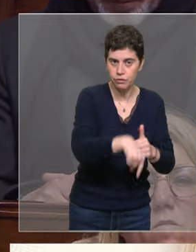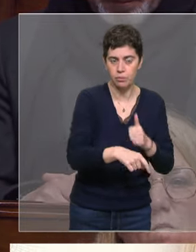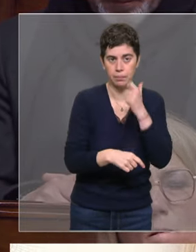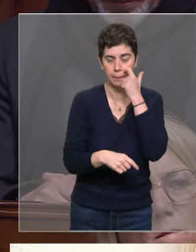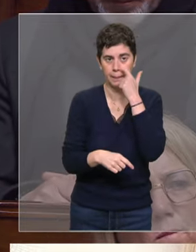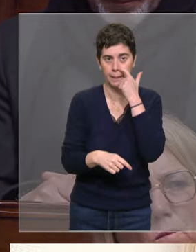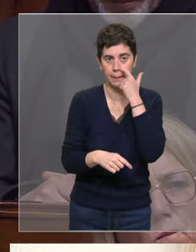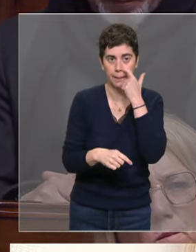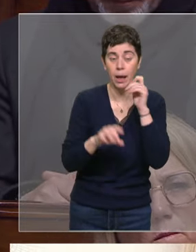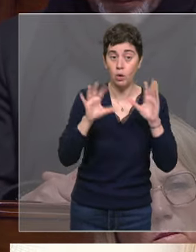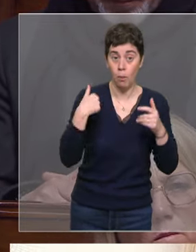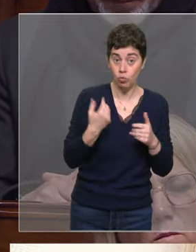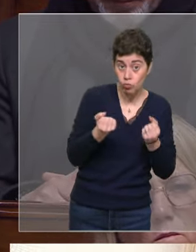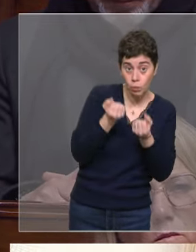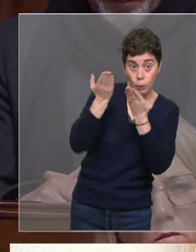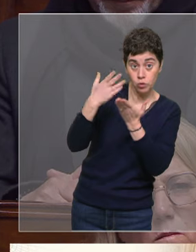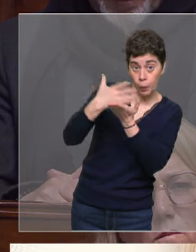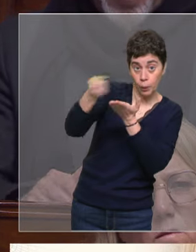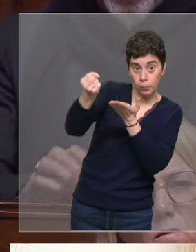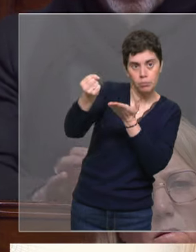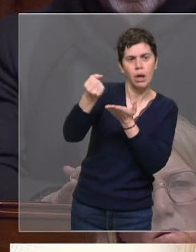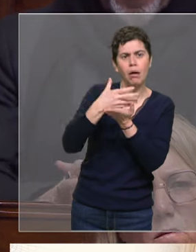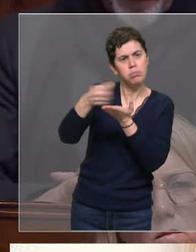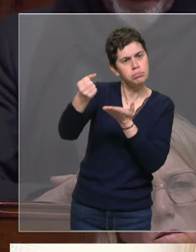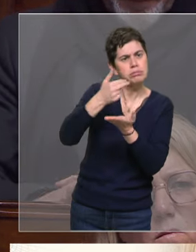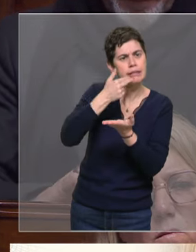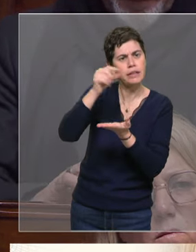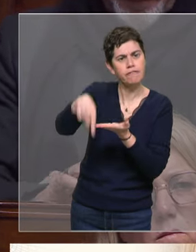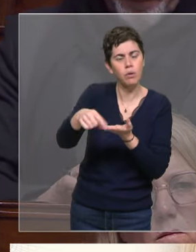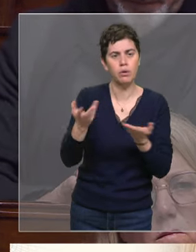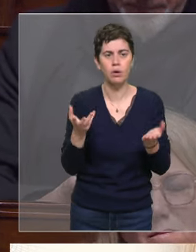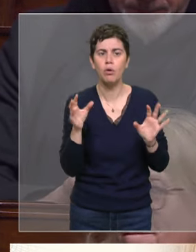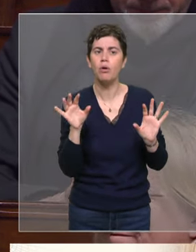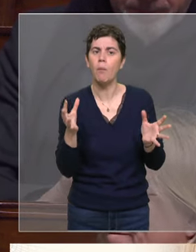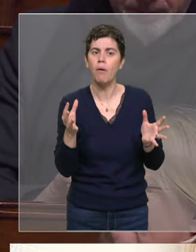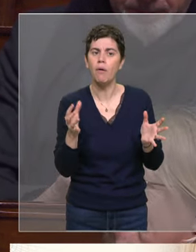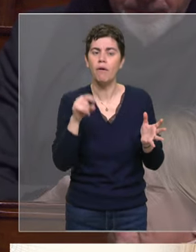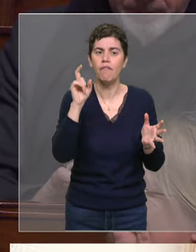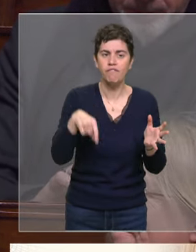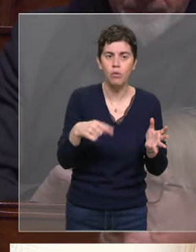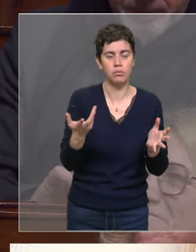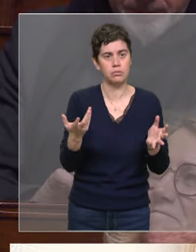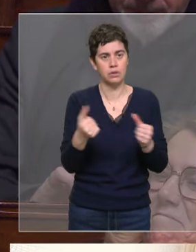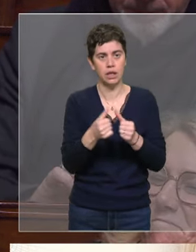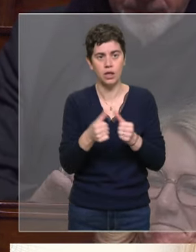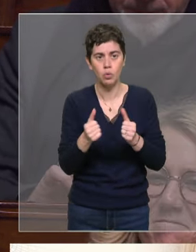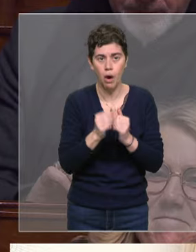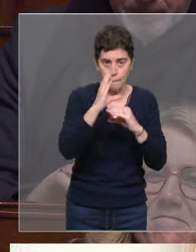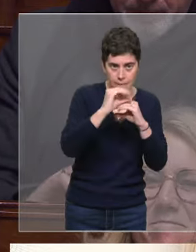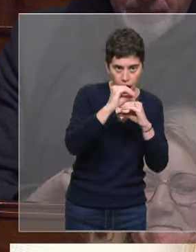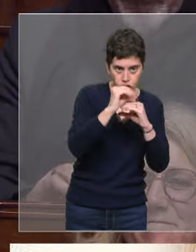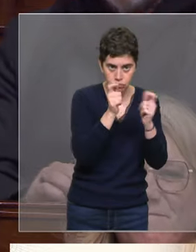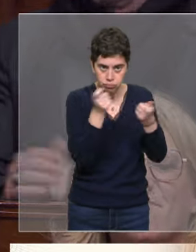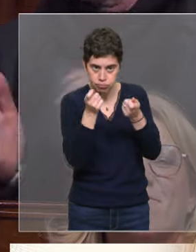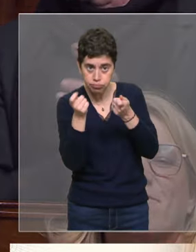Quitte à reprendre nos propositions, faites-le bien. Cela passe impérativement par l'encadrement des marges et des